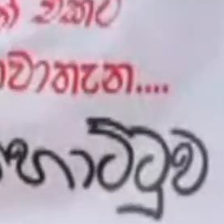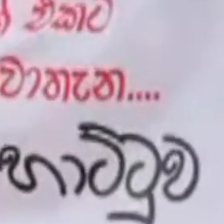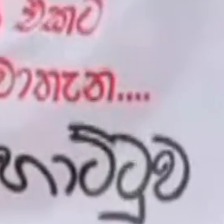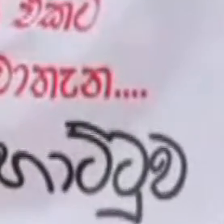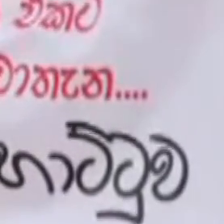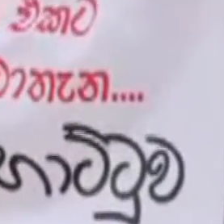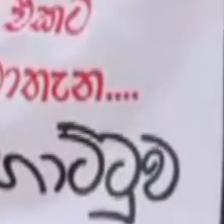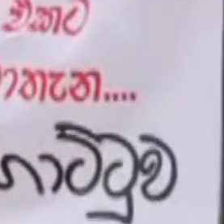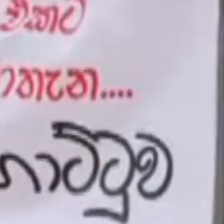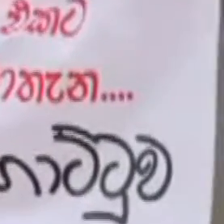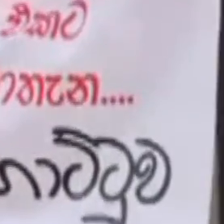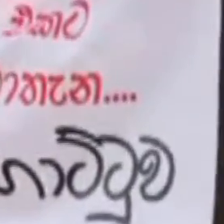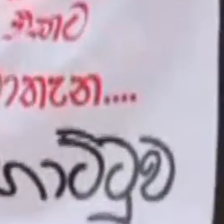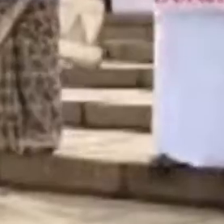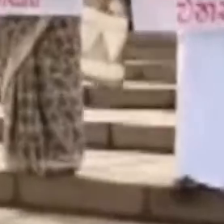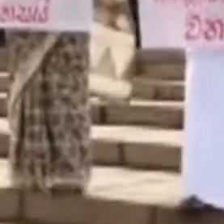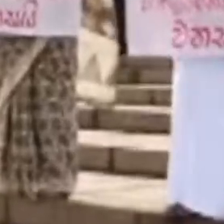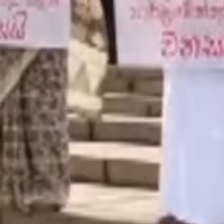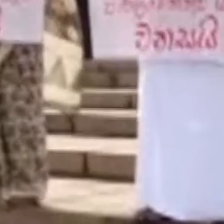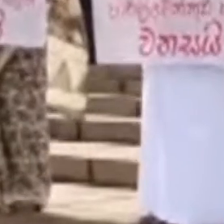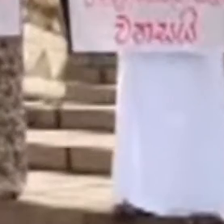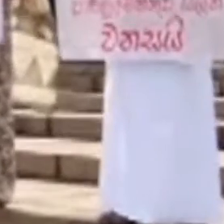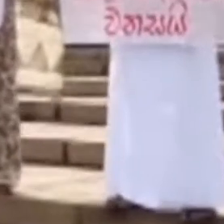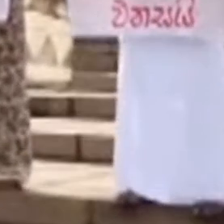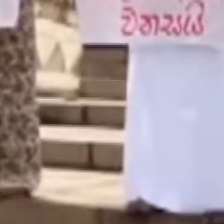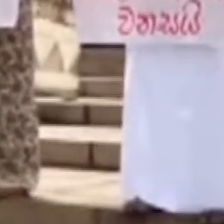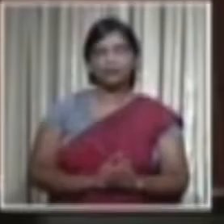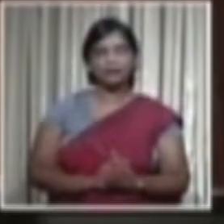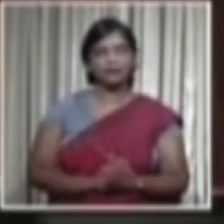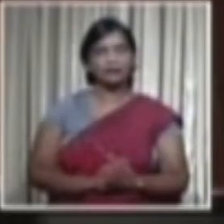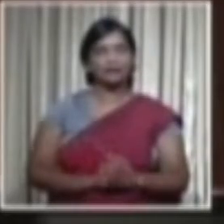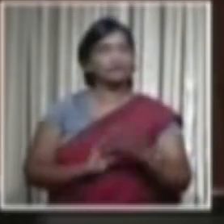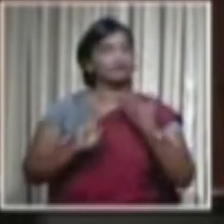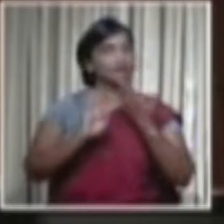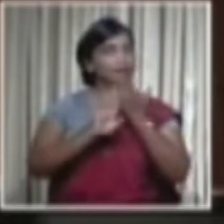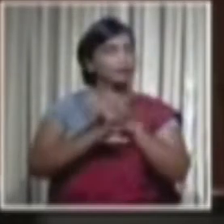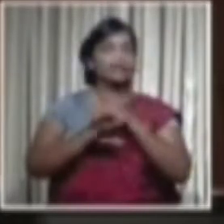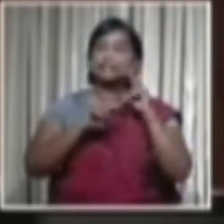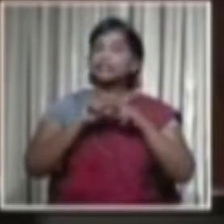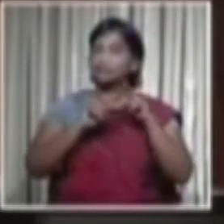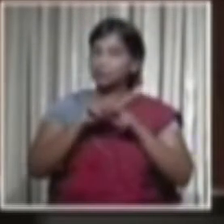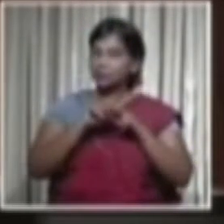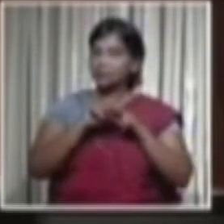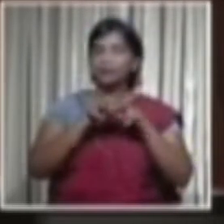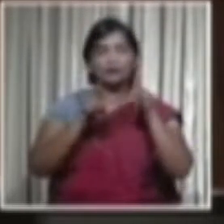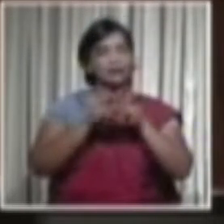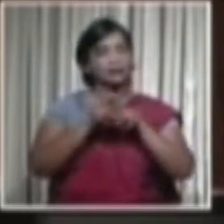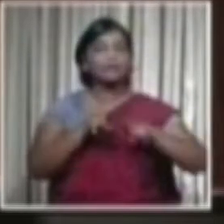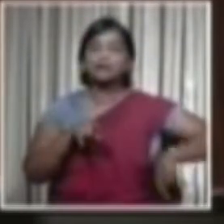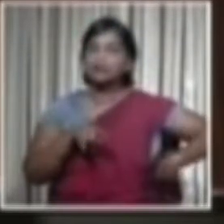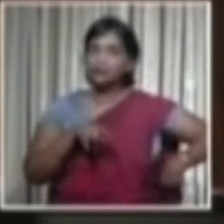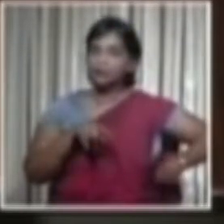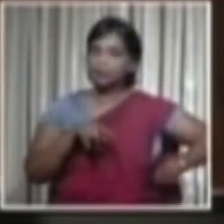සමගි ජනබලවේගයේ මන්ත්‍රීවරුන් අදත් පාර්ලිමේන්තුව ඉදිරිපිට විරෝධතාවක නිරත වෙනවා. මේ සම්බන්ධව පාර්ලිමේන්තුවේදී මෙලෙස අදහස් පළ